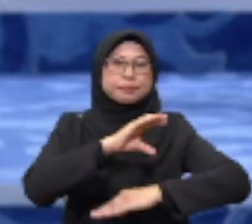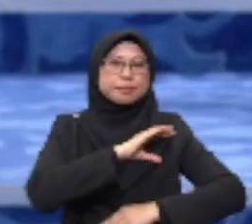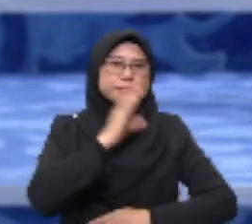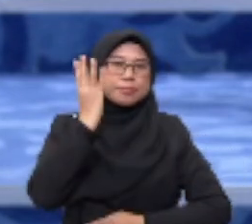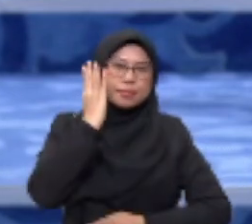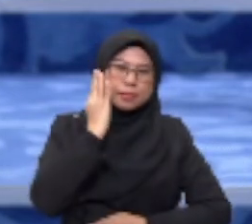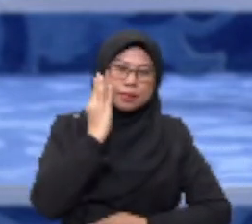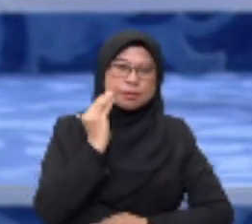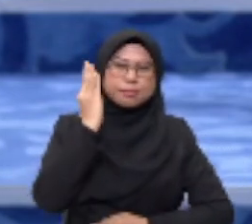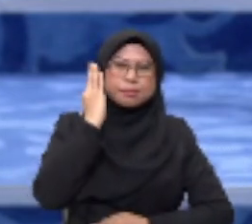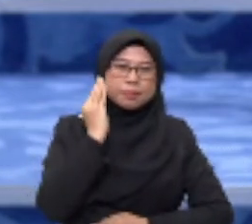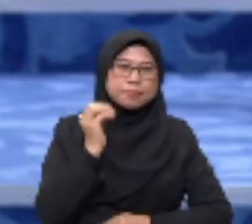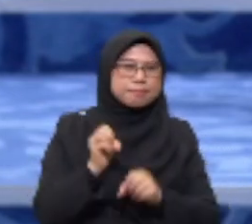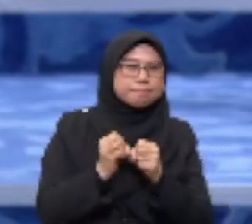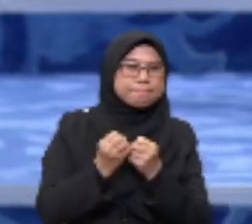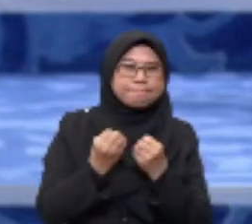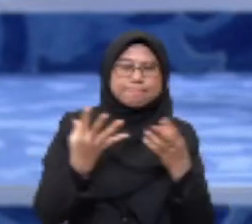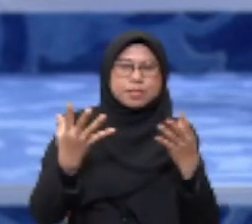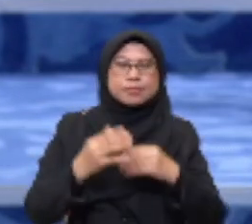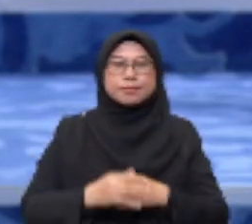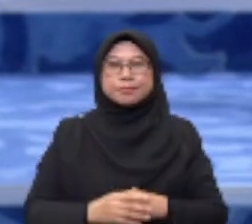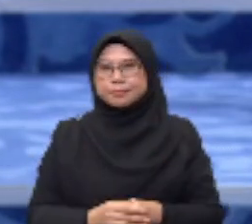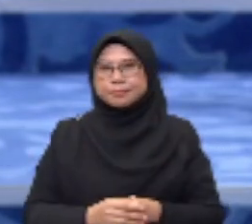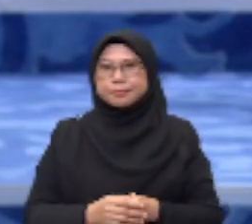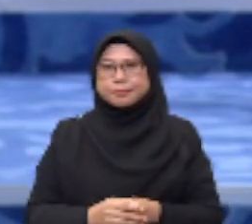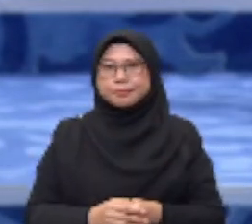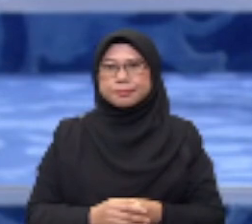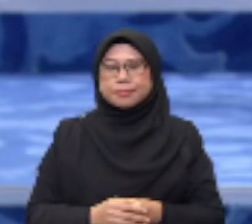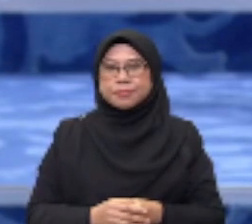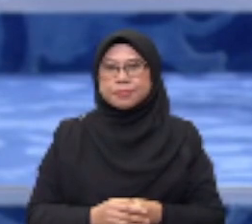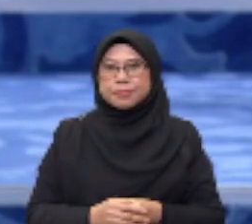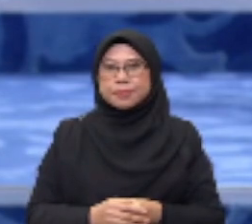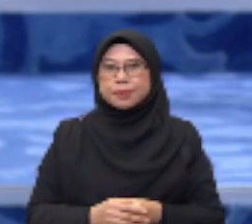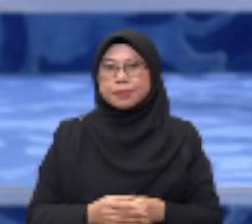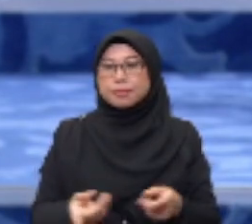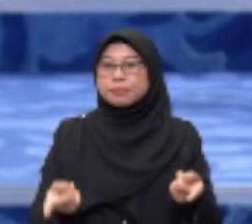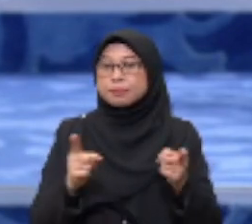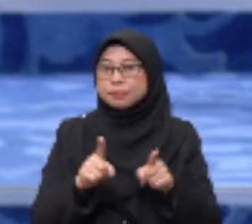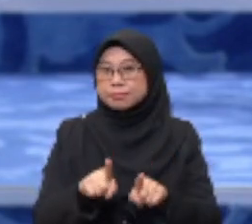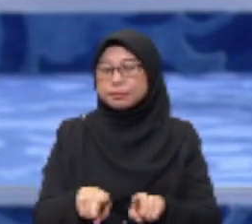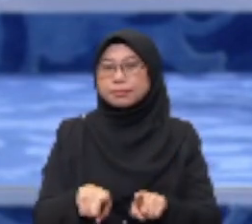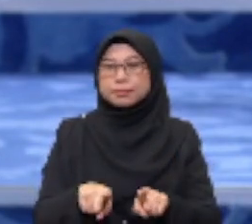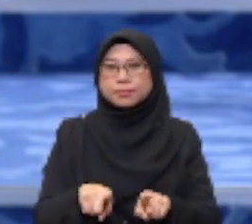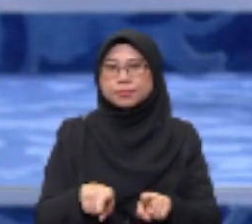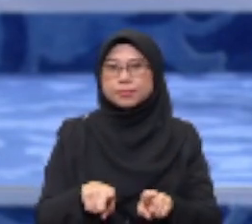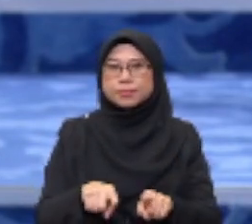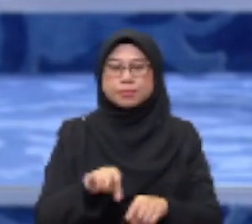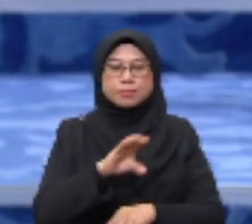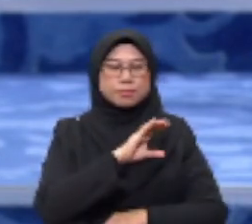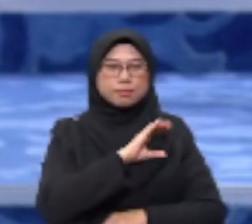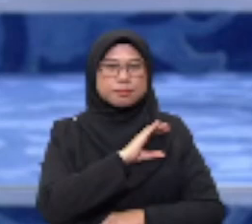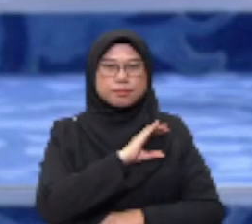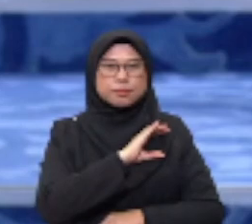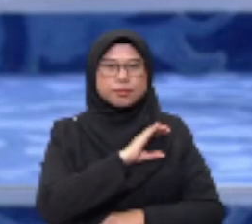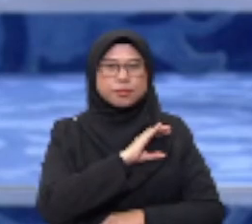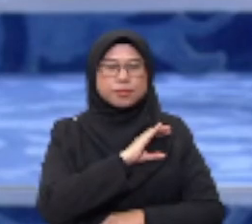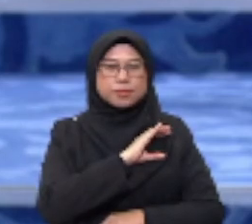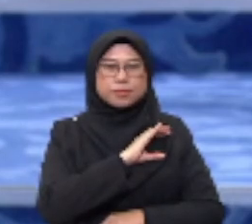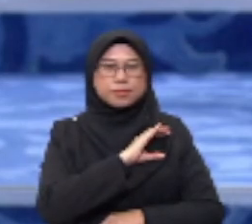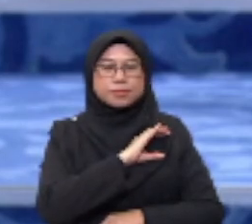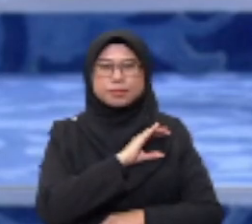pengalaman yang luas. Jadi berdasarkan kepada insiden seperti ini, maka polis kita bangunkan profil